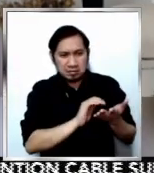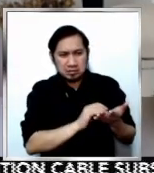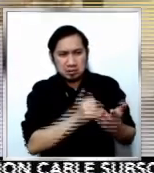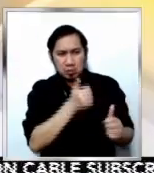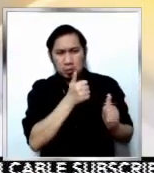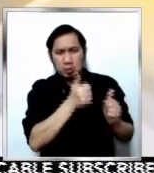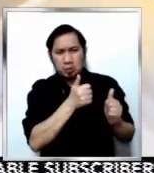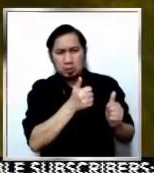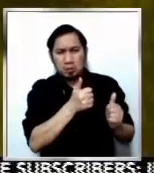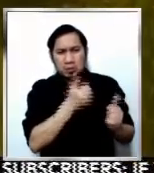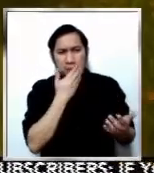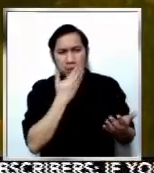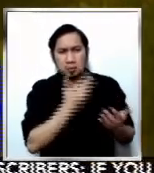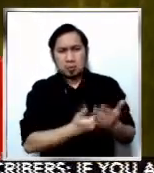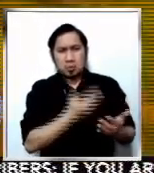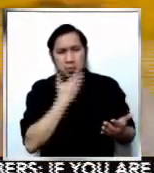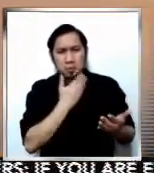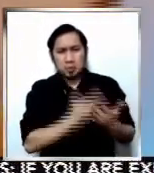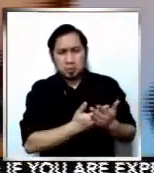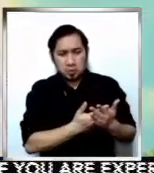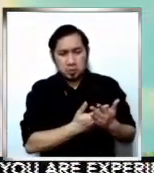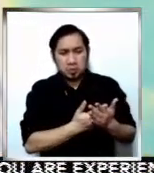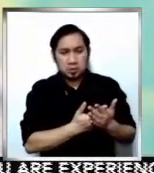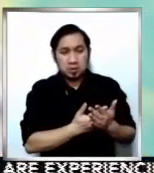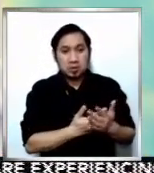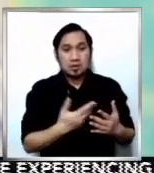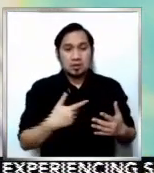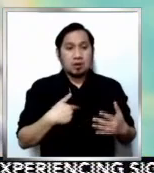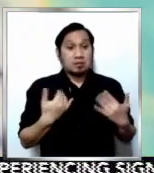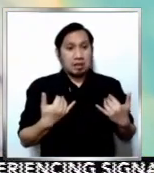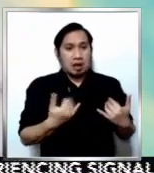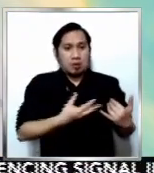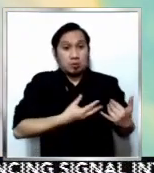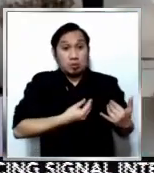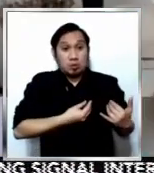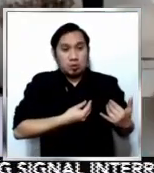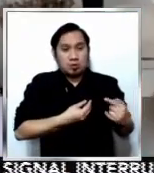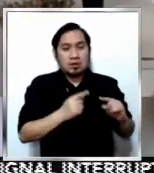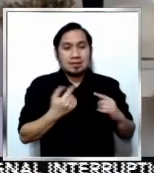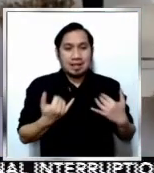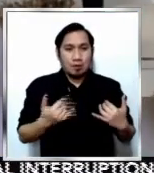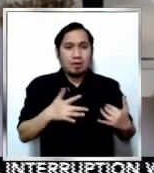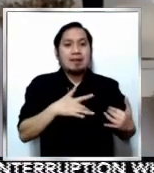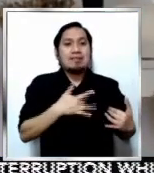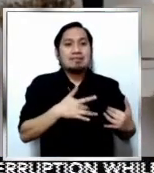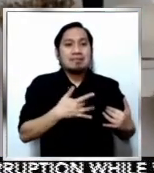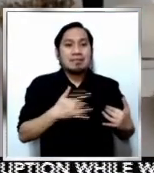So more, natapos na yung kaba, more on very excited ako ngayon na